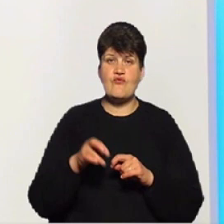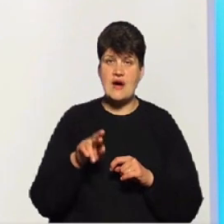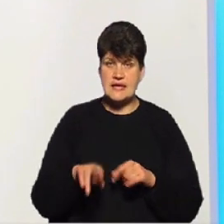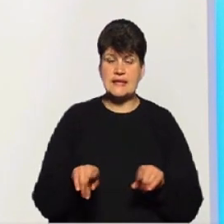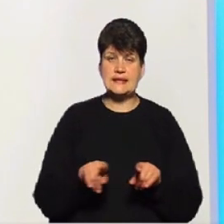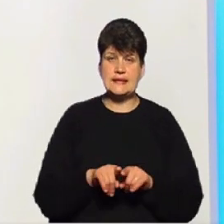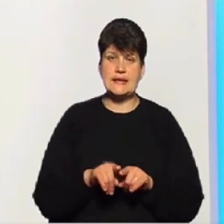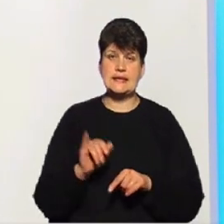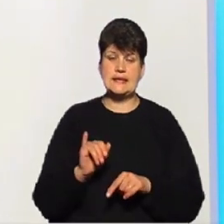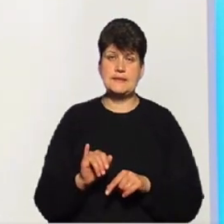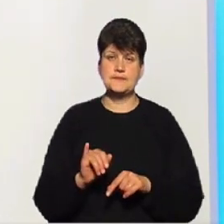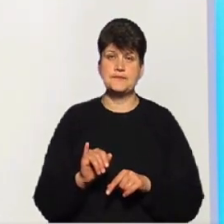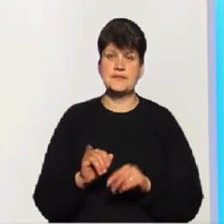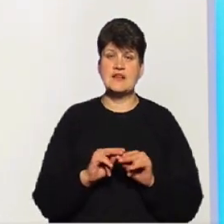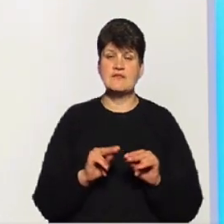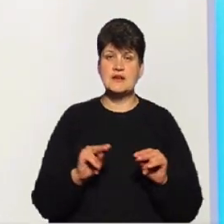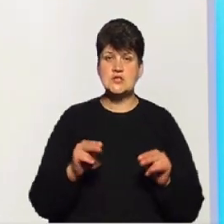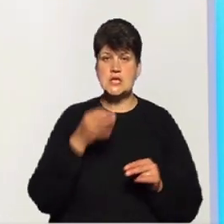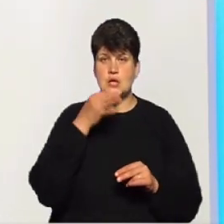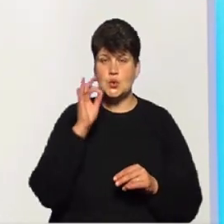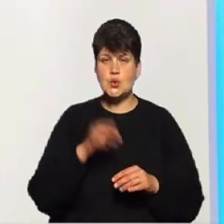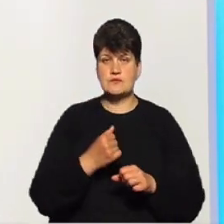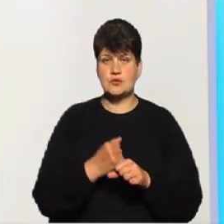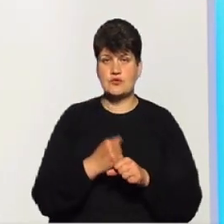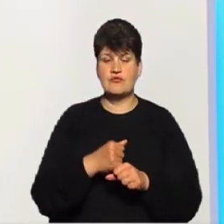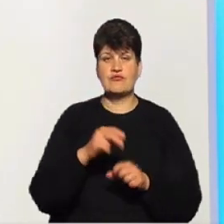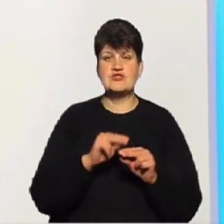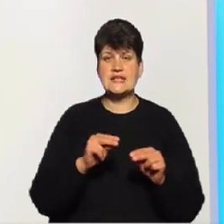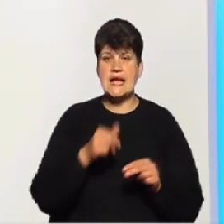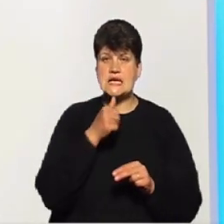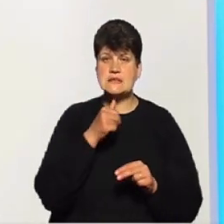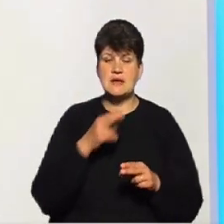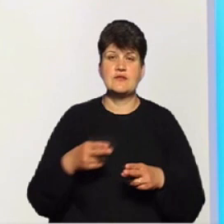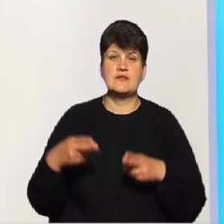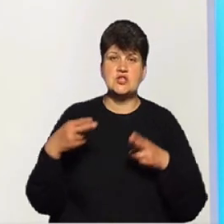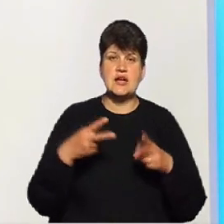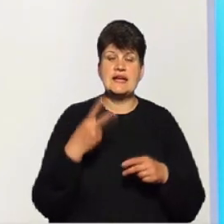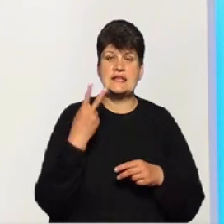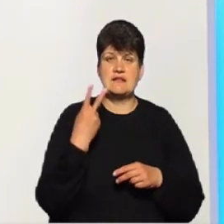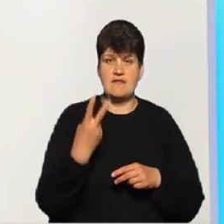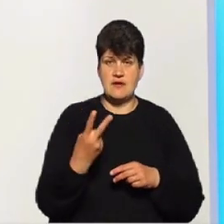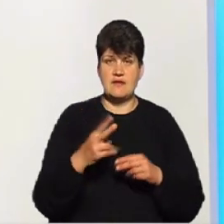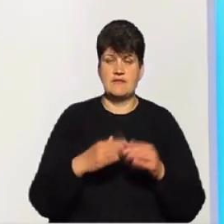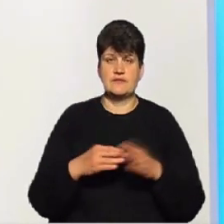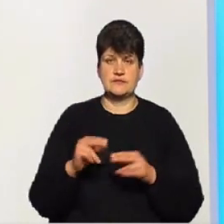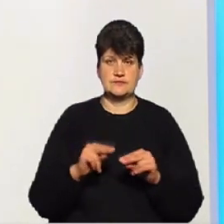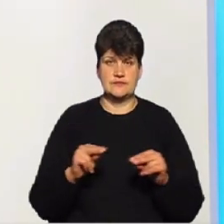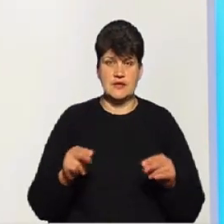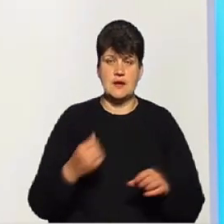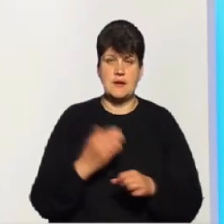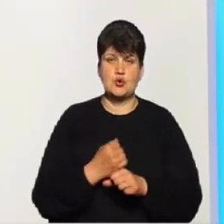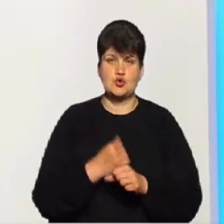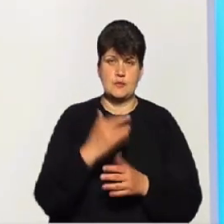і вивчення досвіду роботи вчителя експертами. До нього виїжджає два спеціалісти, два експерти, які мають